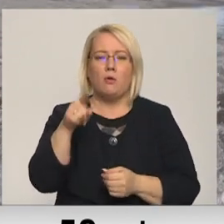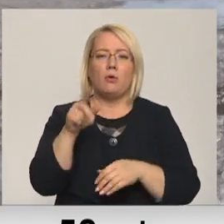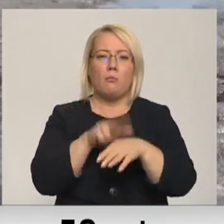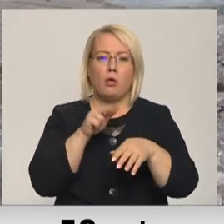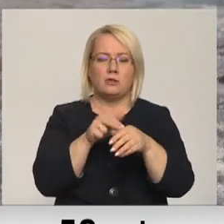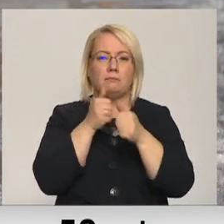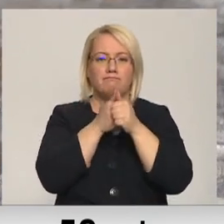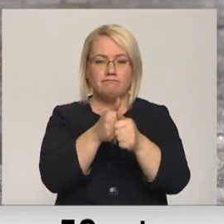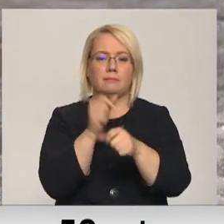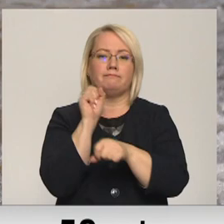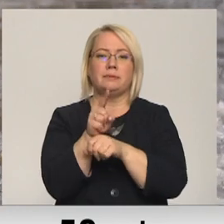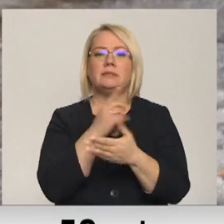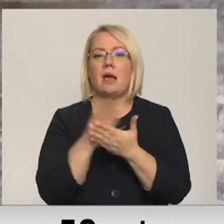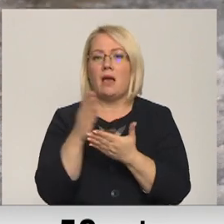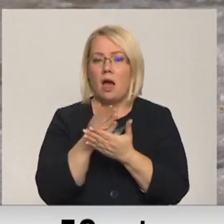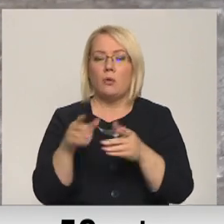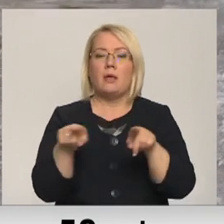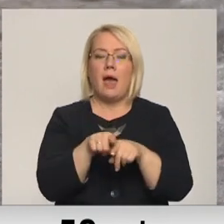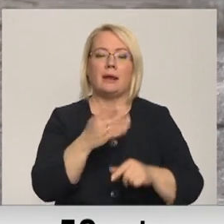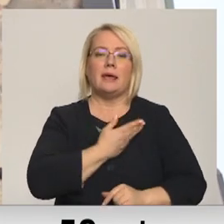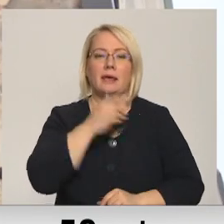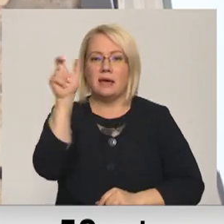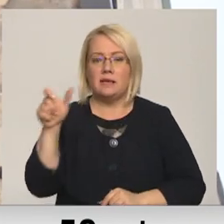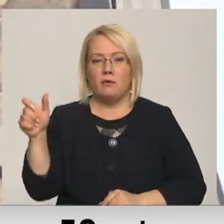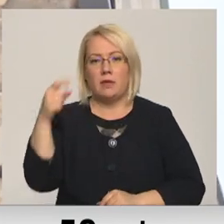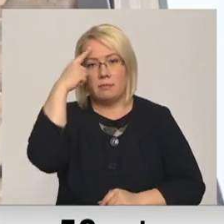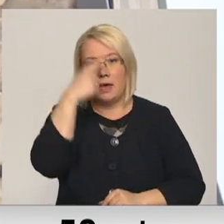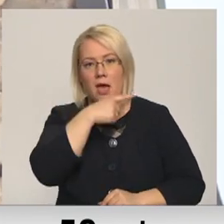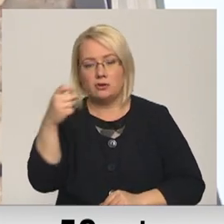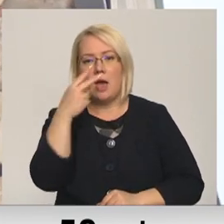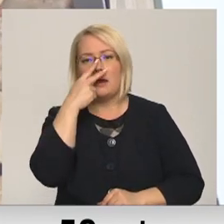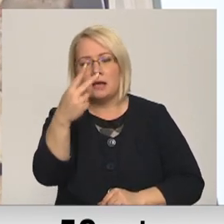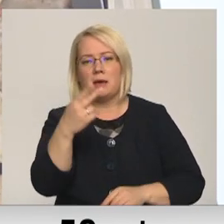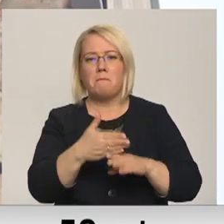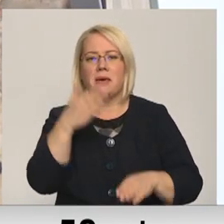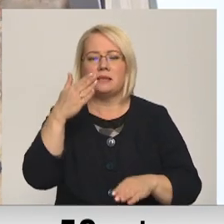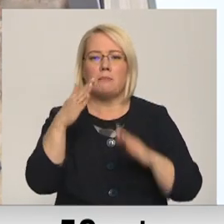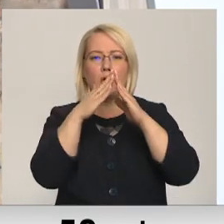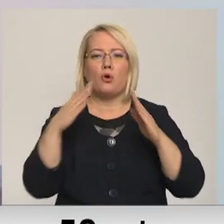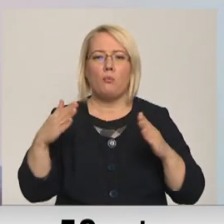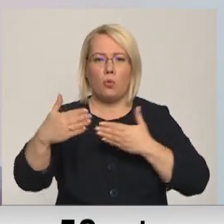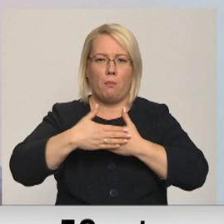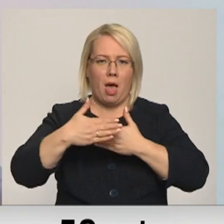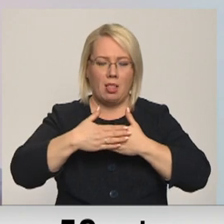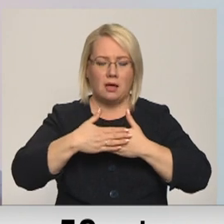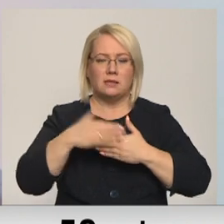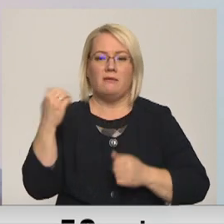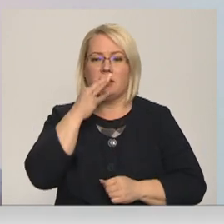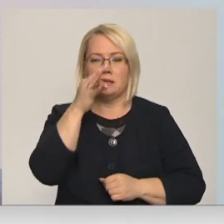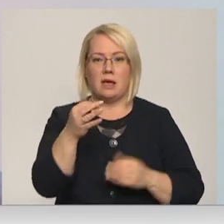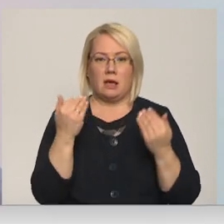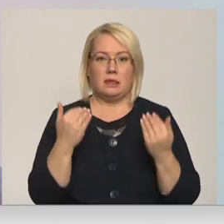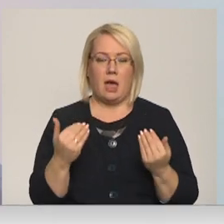uzdod sakārtot. Arī iedzīvotāji aicināti ziņot, ja ievērojuši bīstamas jumtu malas. Pašlaik no aptuveni